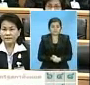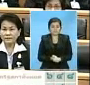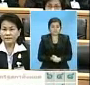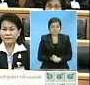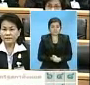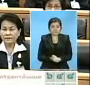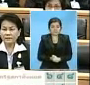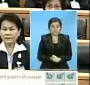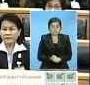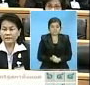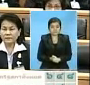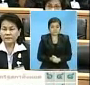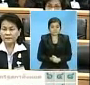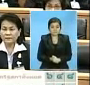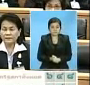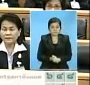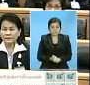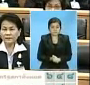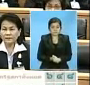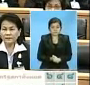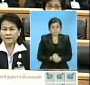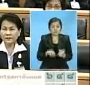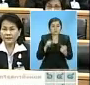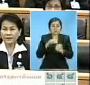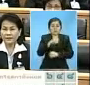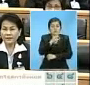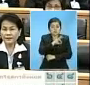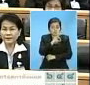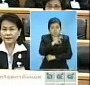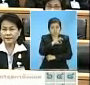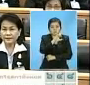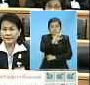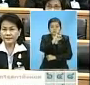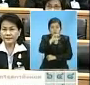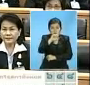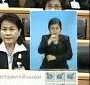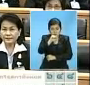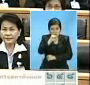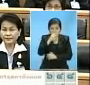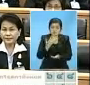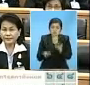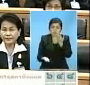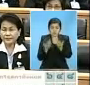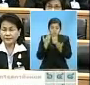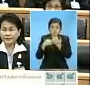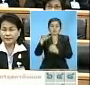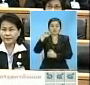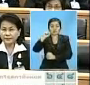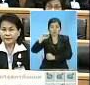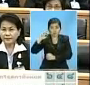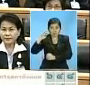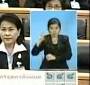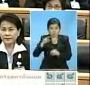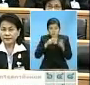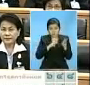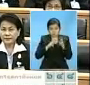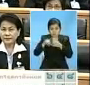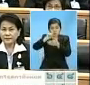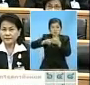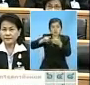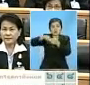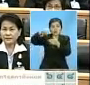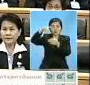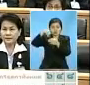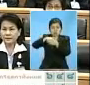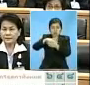ท่านประธานที่เคารพครับหน้าที่ของบรรดาสมาชิกสภาผู้แทนราษฎรหรือวุฒิสมาชิกนั้นที่มาจากการเลือกตั้งเ